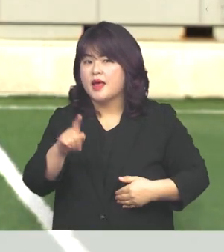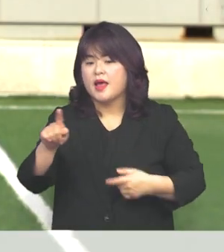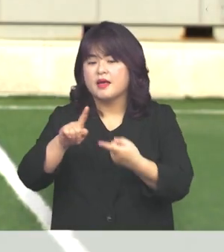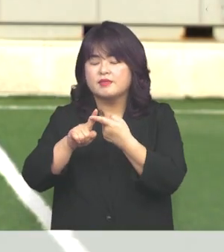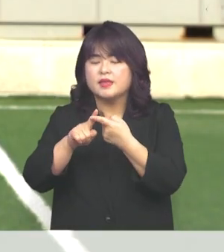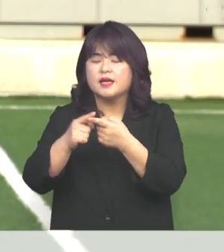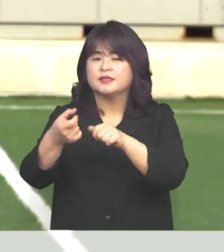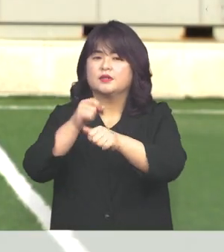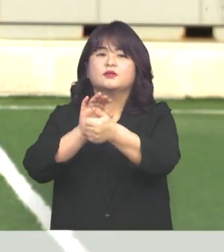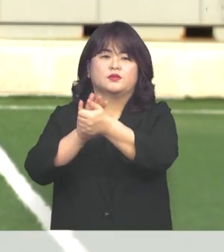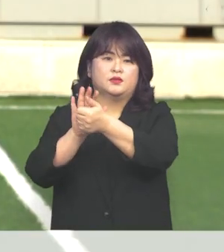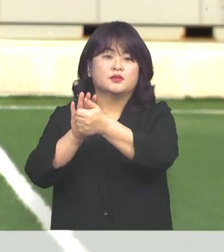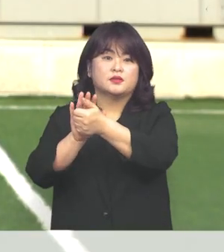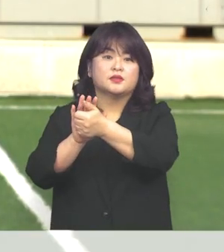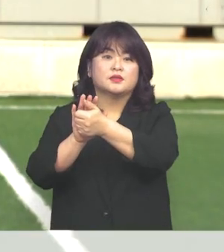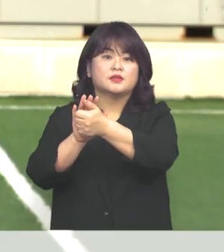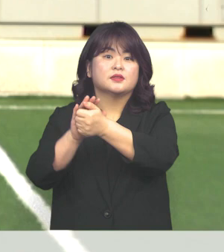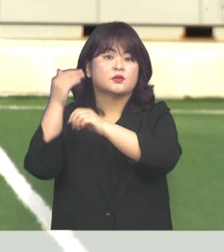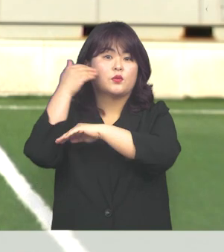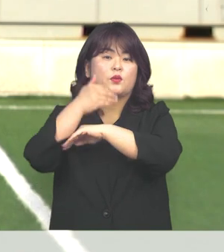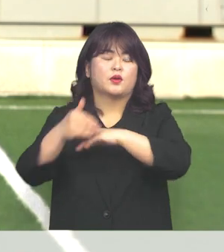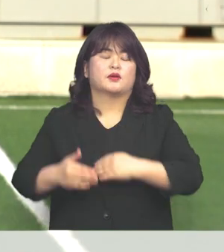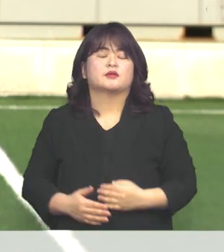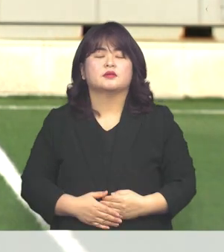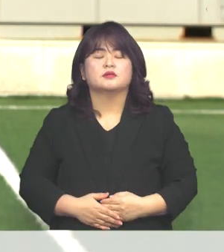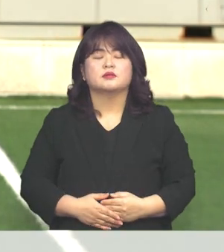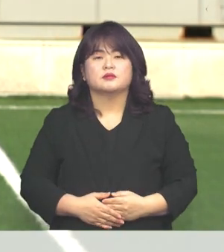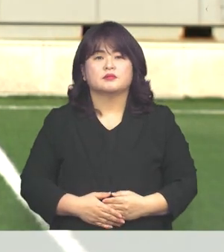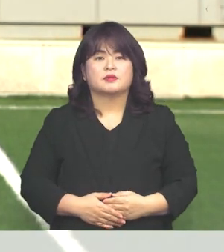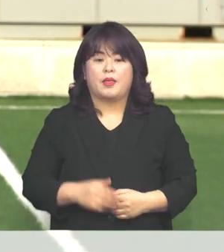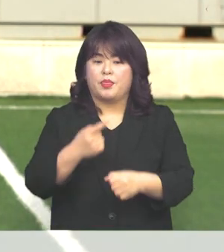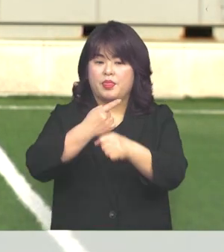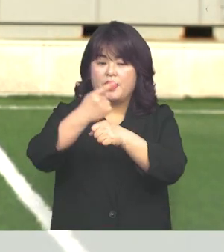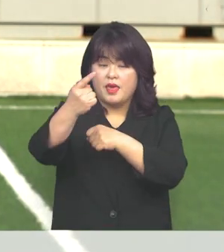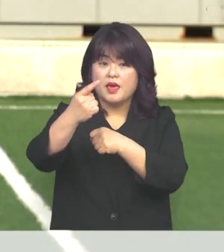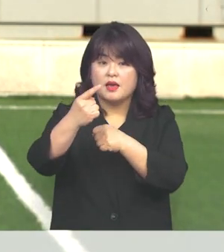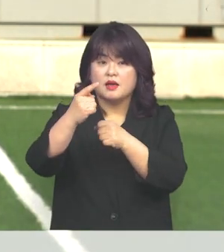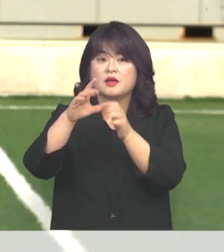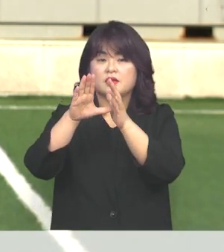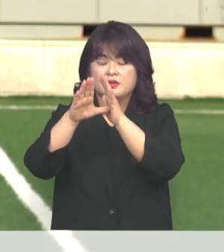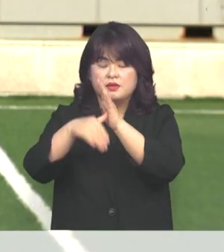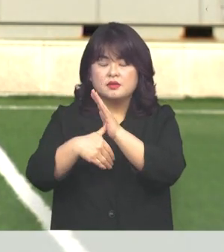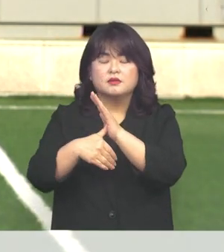이런 부분들은 적극적으로 지원을 할 예정이고요. 일단 뭐 내년에